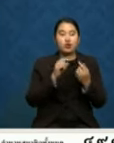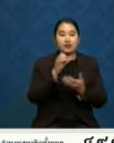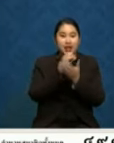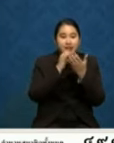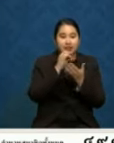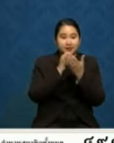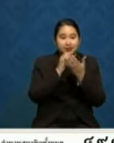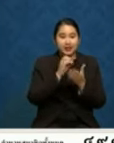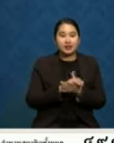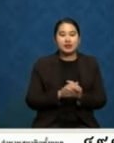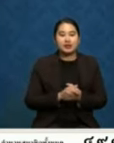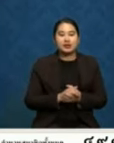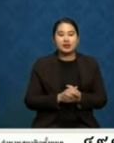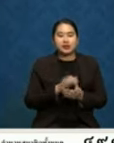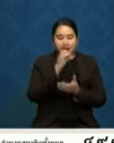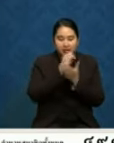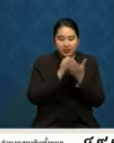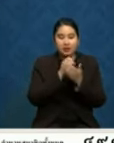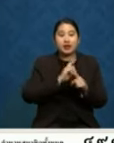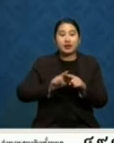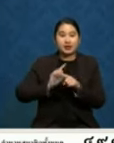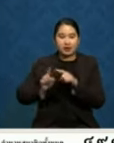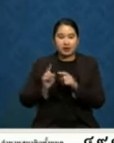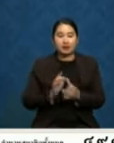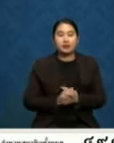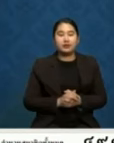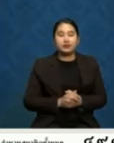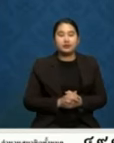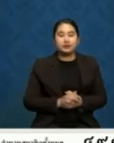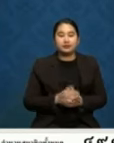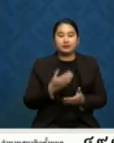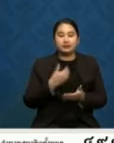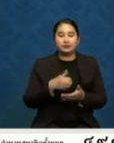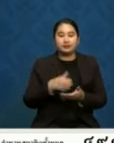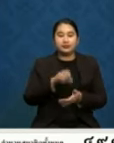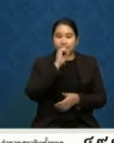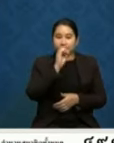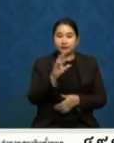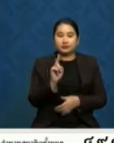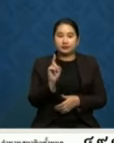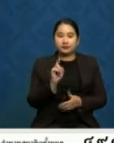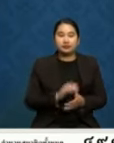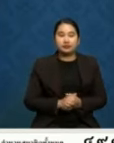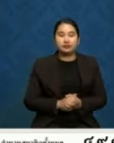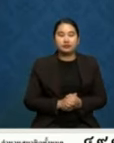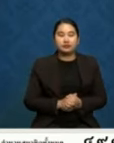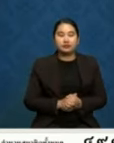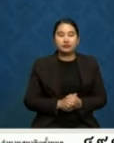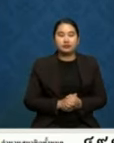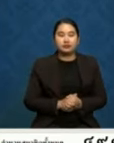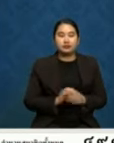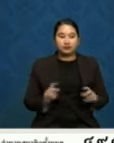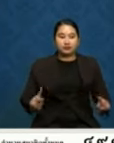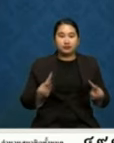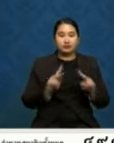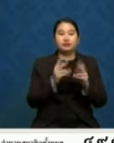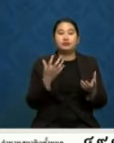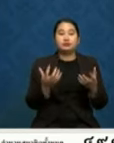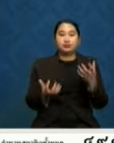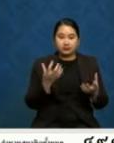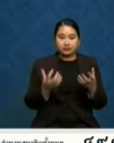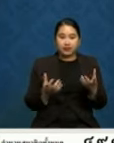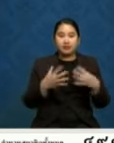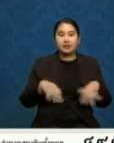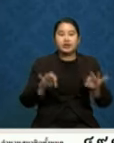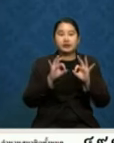ดสิ่งเสพติดให้โทษต่างๆนะครับซึ่งต้องเรียนอย่างนี้ครับว่าทางกระทรวงยุติธรรมเนี่ยให้ความสำคั